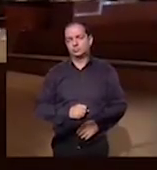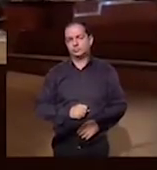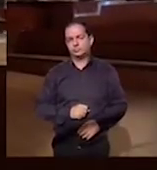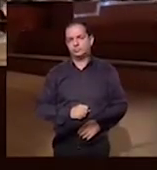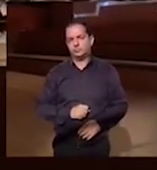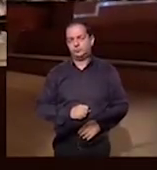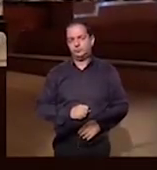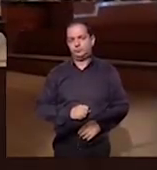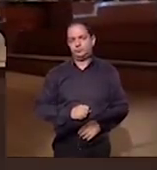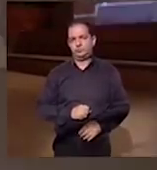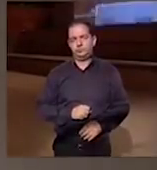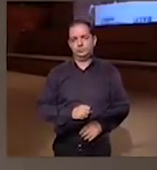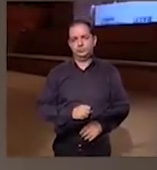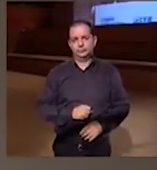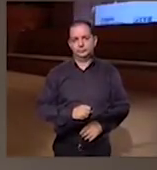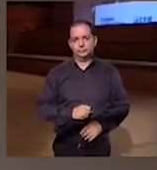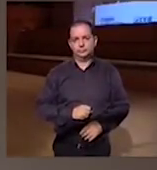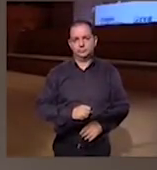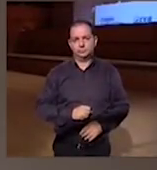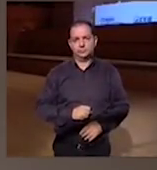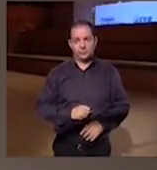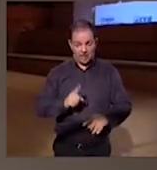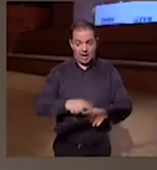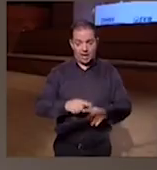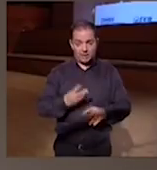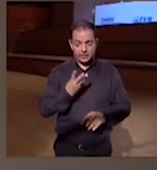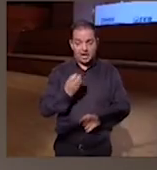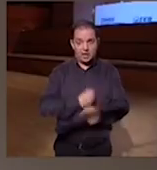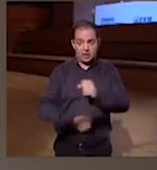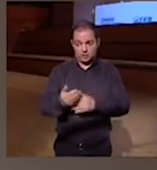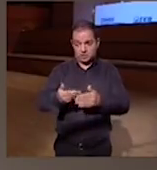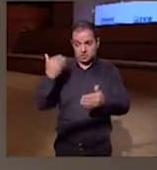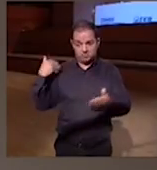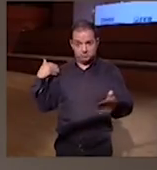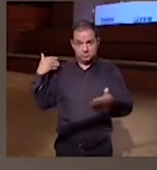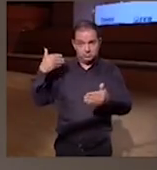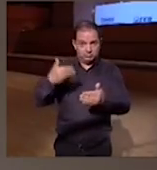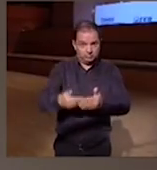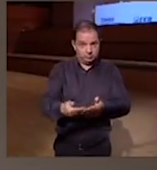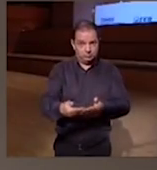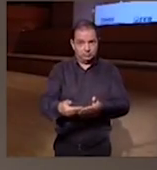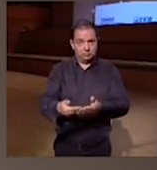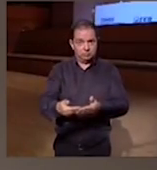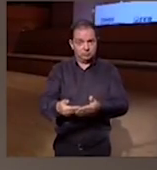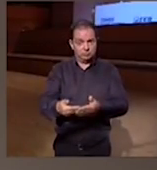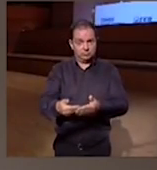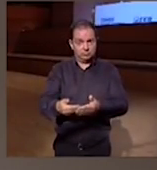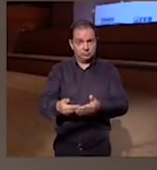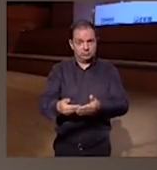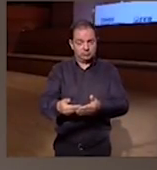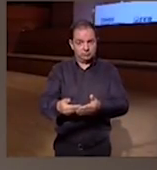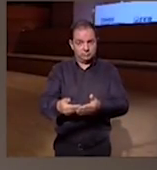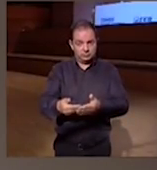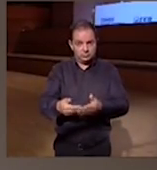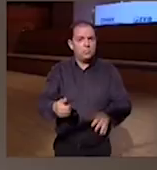Η Ελλάδα όμως τα 3 αυτά χρόνια δεν κέρδισε μονάχα την επιστροφή